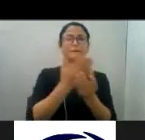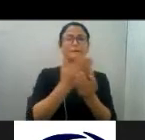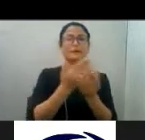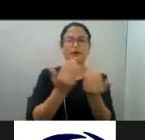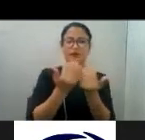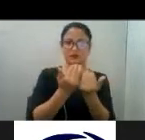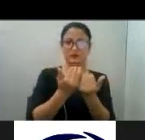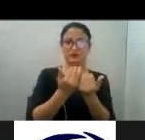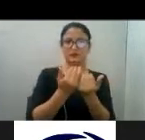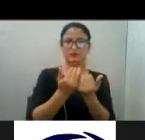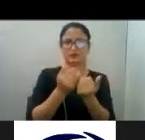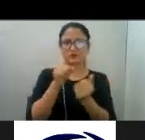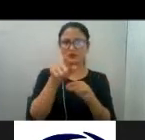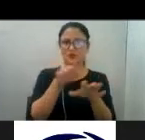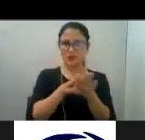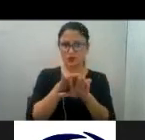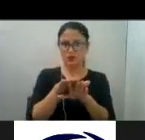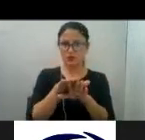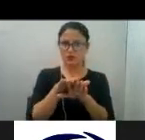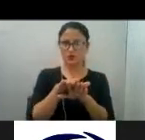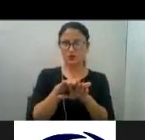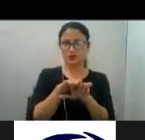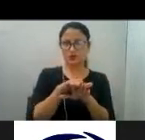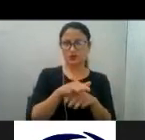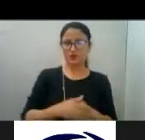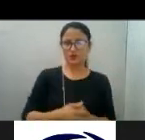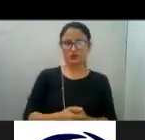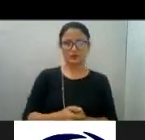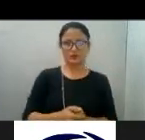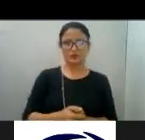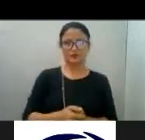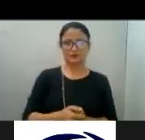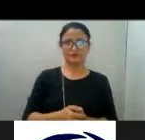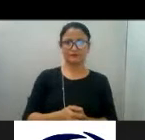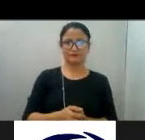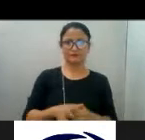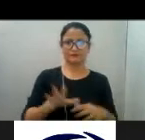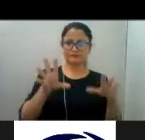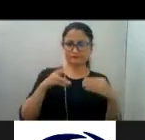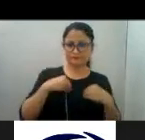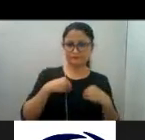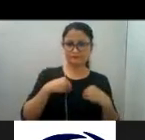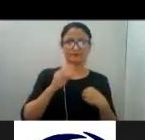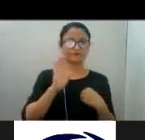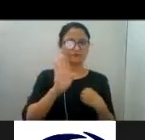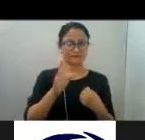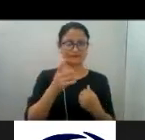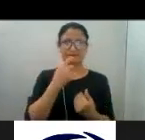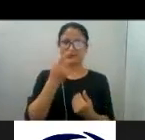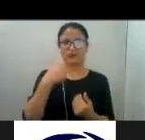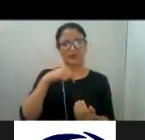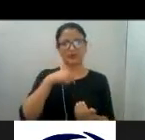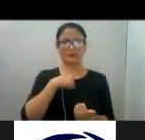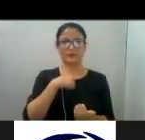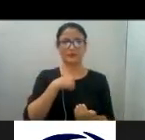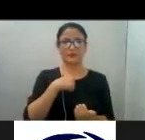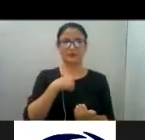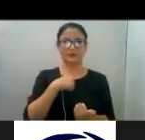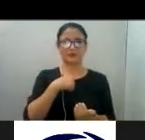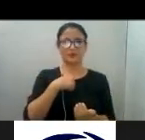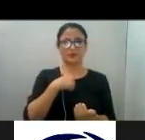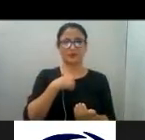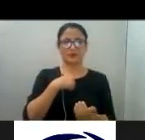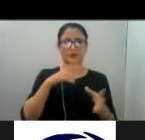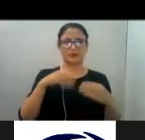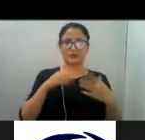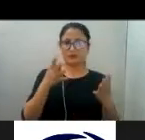र यहाँहरूको केही यसमा दुई मत अथवा चाहिँ नि रिजेन्टमेन्ट भए चाहिँ नि हामी त्यो डिलिट गर्न पनि